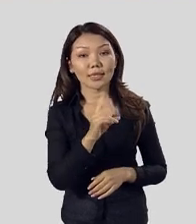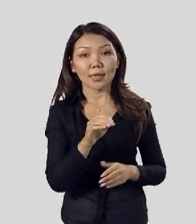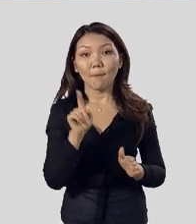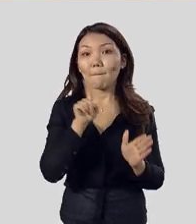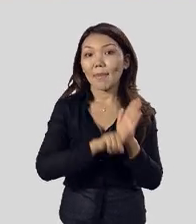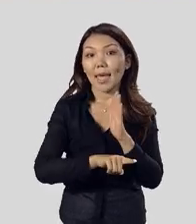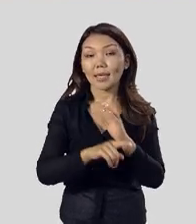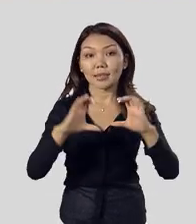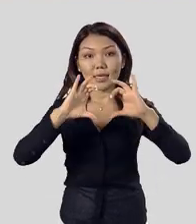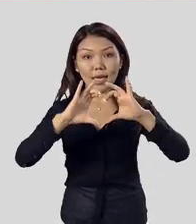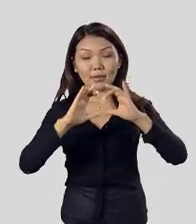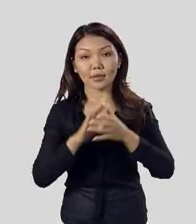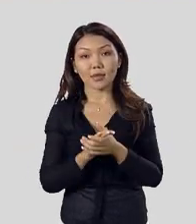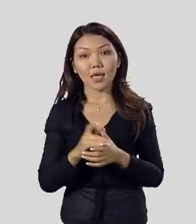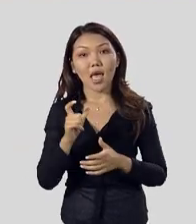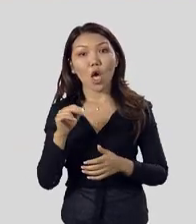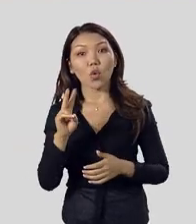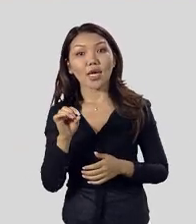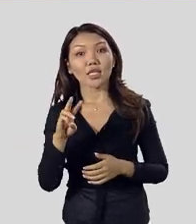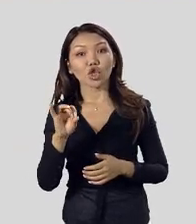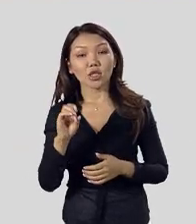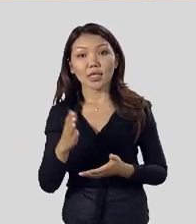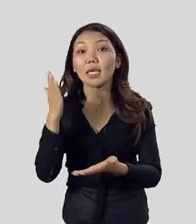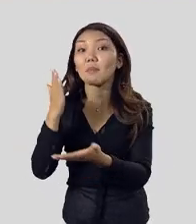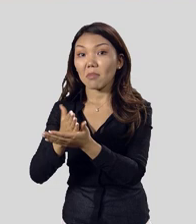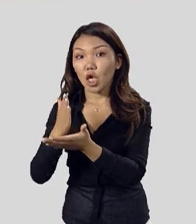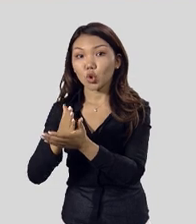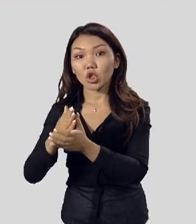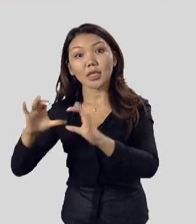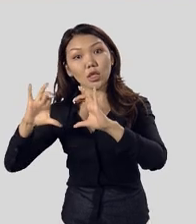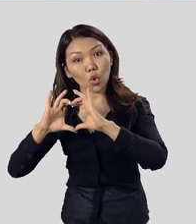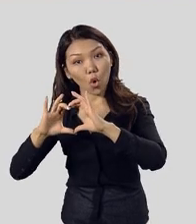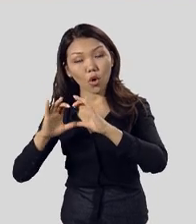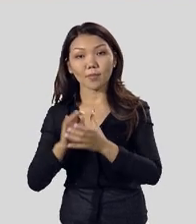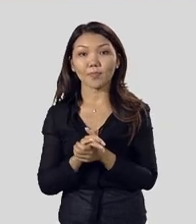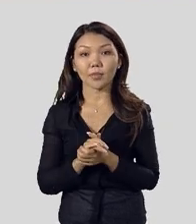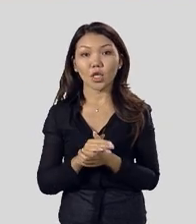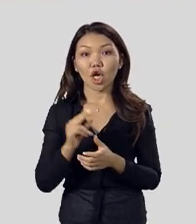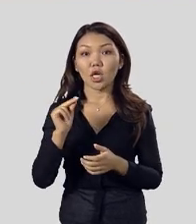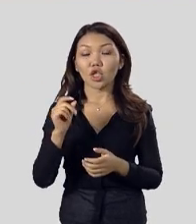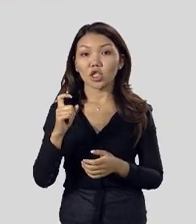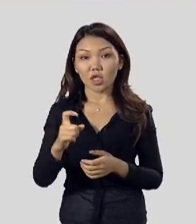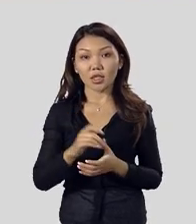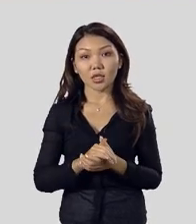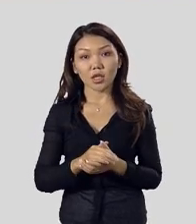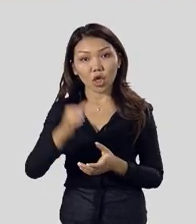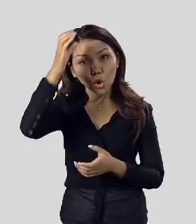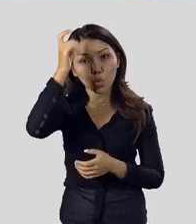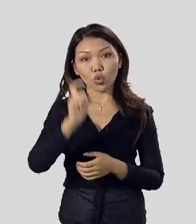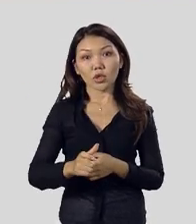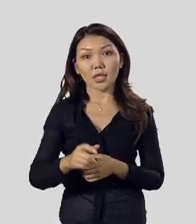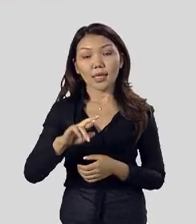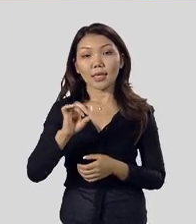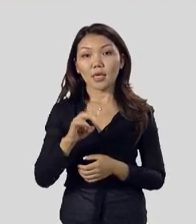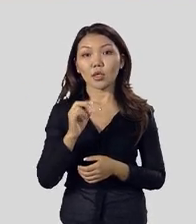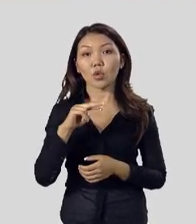ядерные и эукариотические имеющие ядро чешский ученый я нe буркин